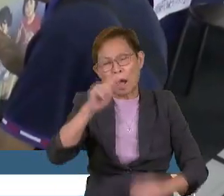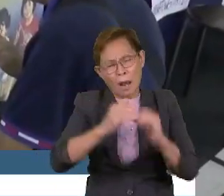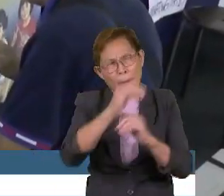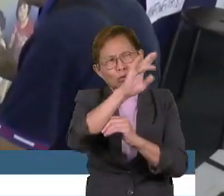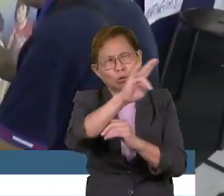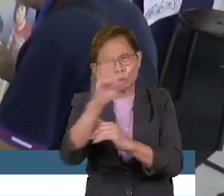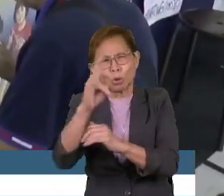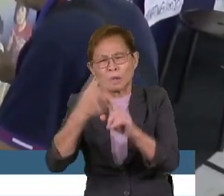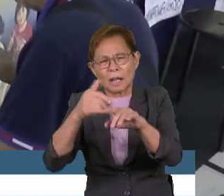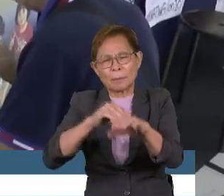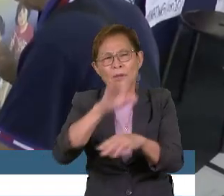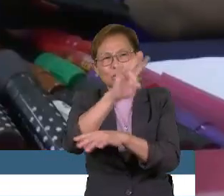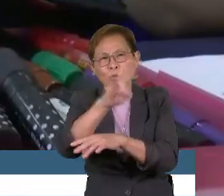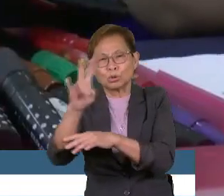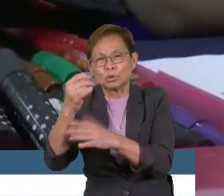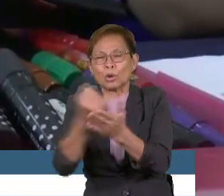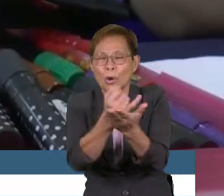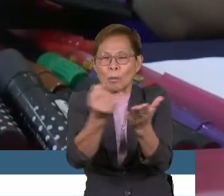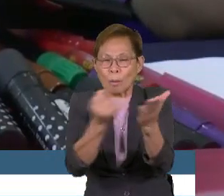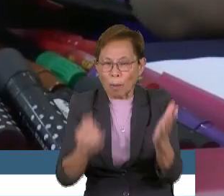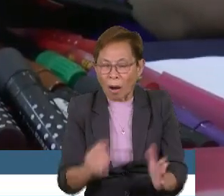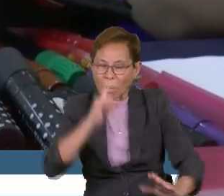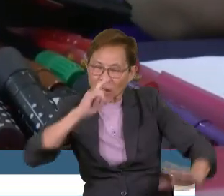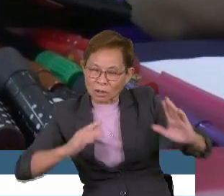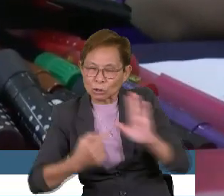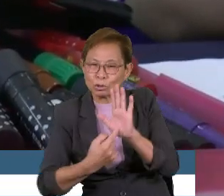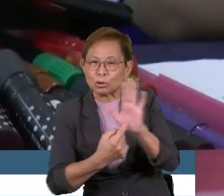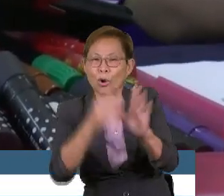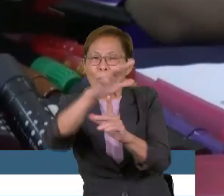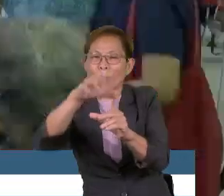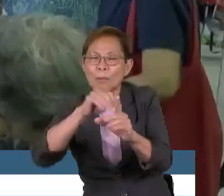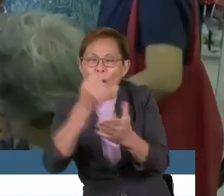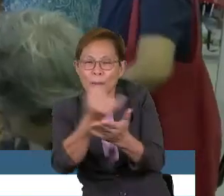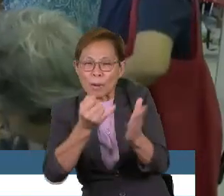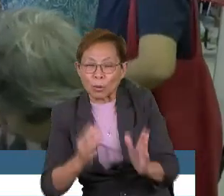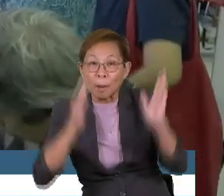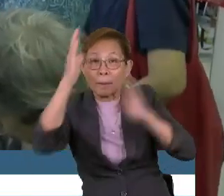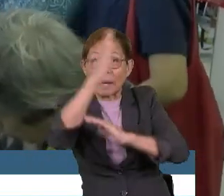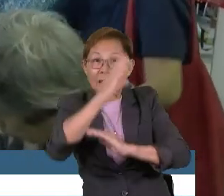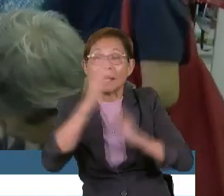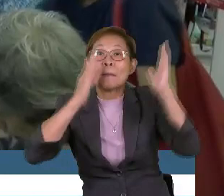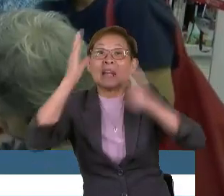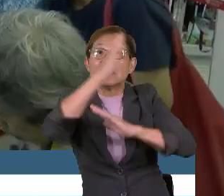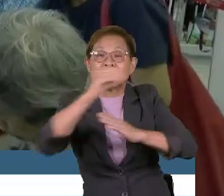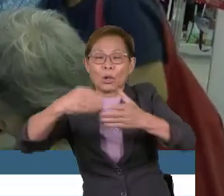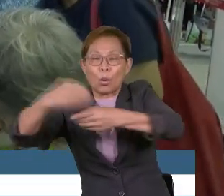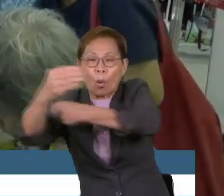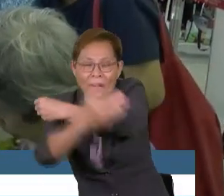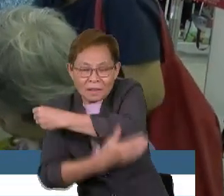77 karya daripada 77 karikatur dipamerkan melibatkan pelukis tempatan dan luar